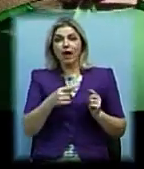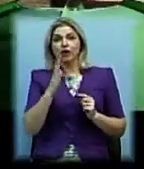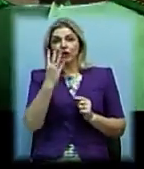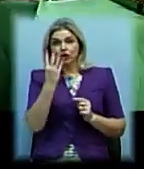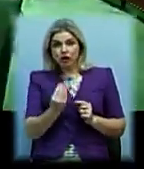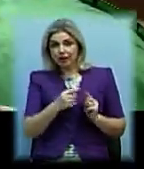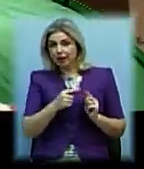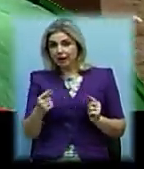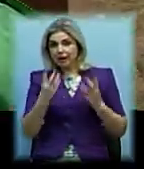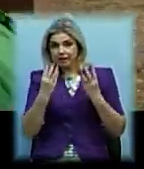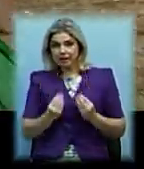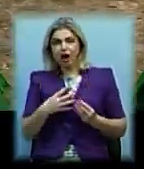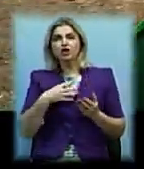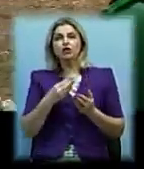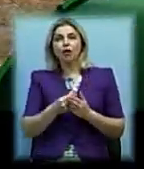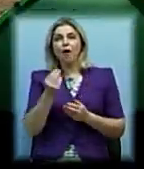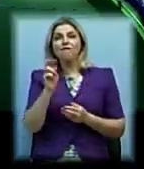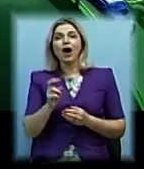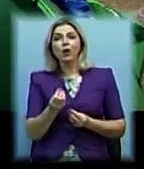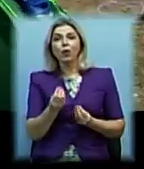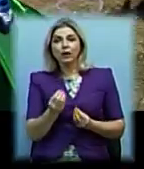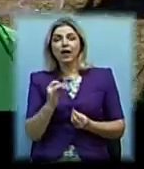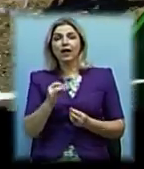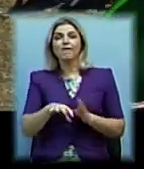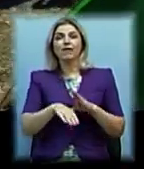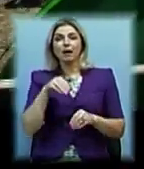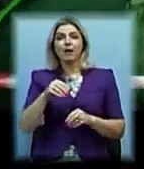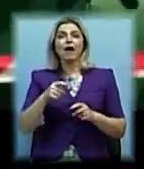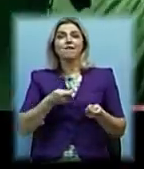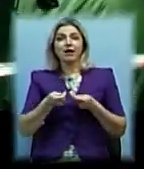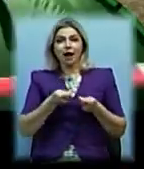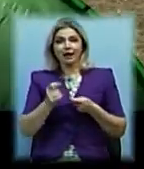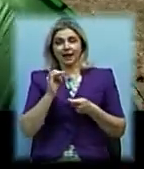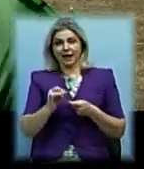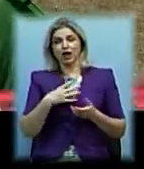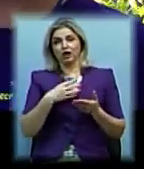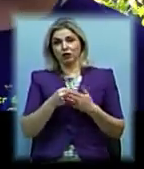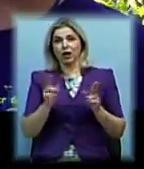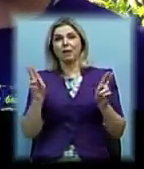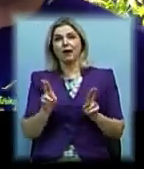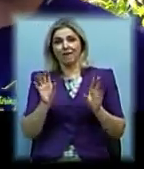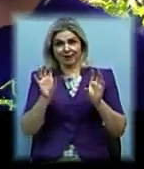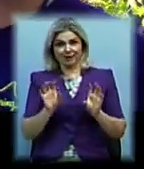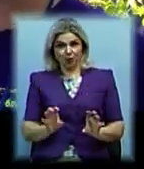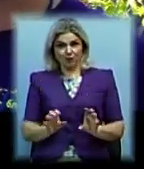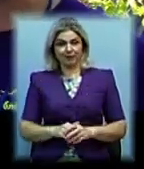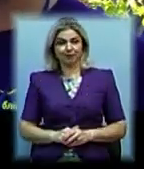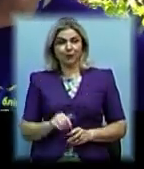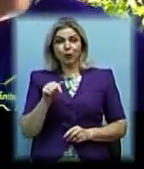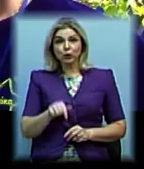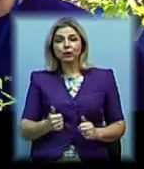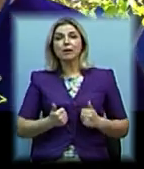днів ходить власна валюта, обирається влада та діють прийняті учасниками закони. Ми питаємося тут, намагаємося бути